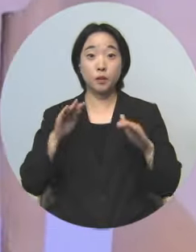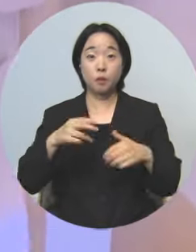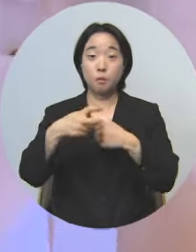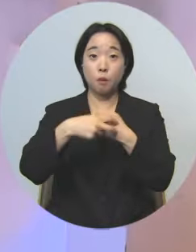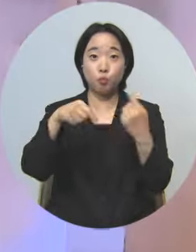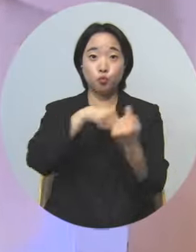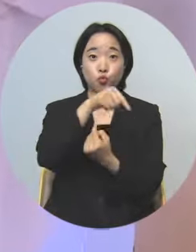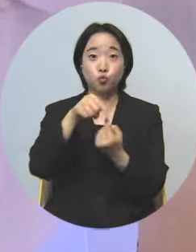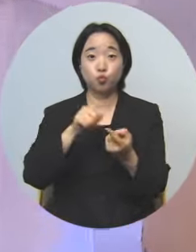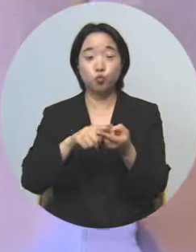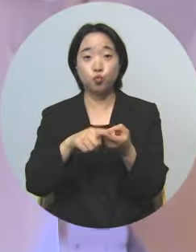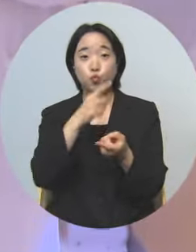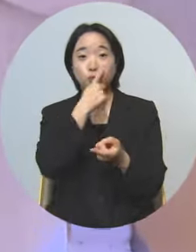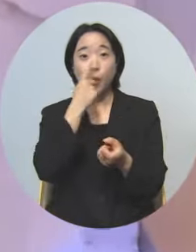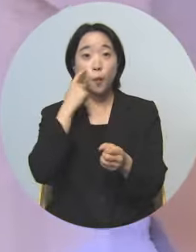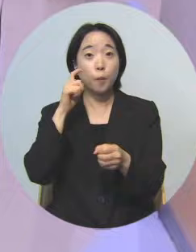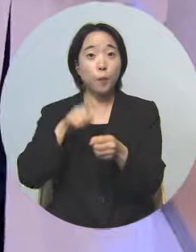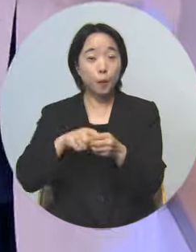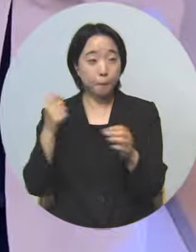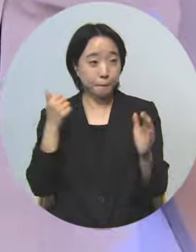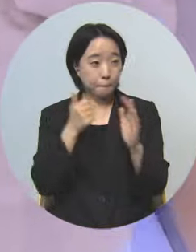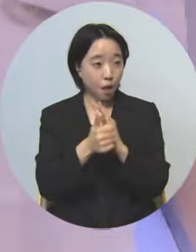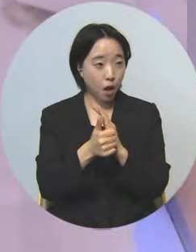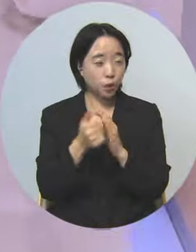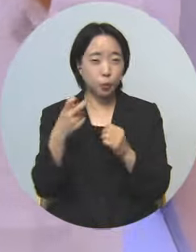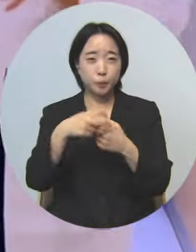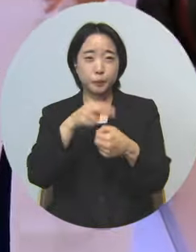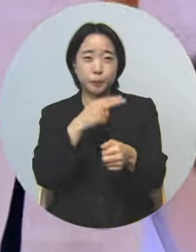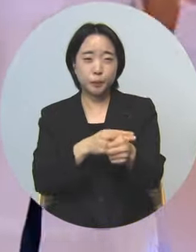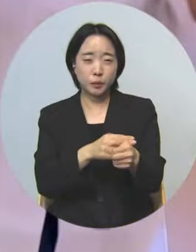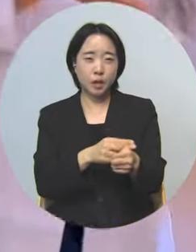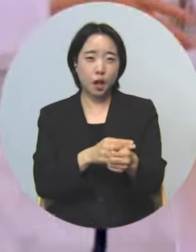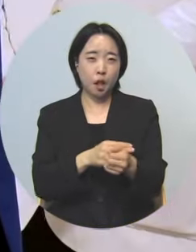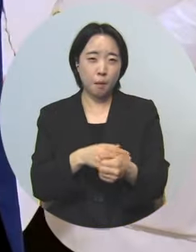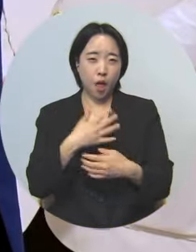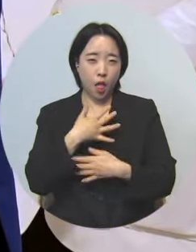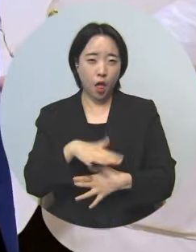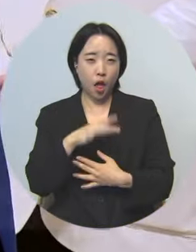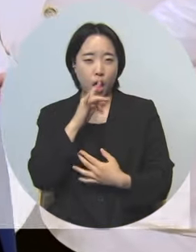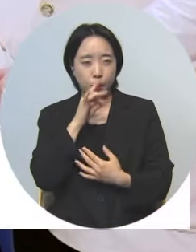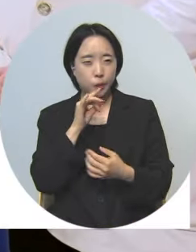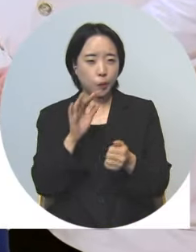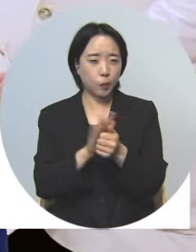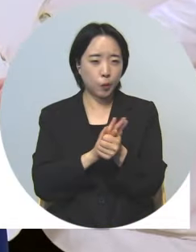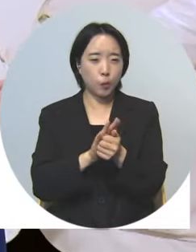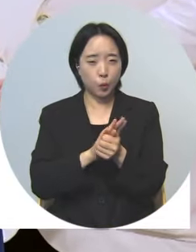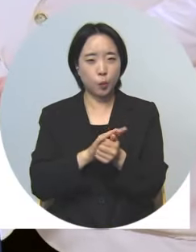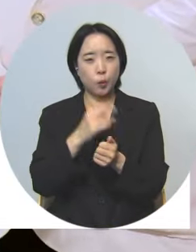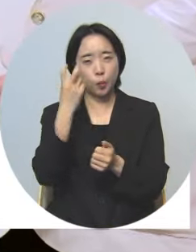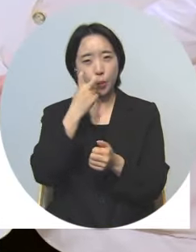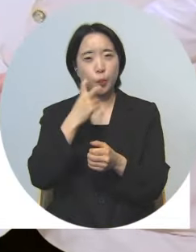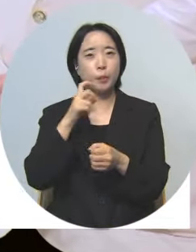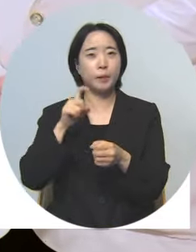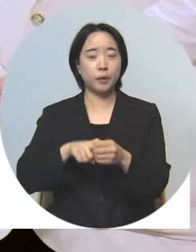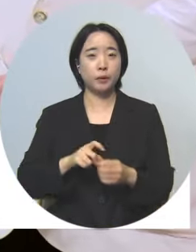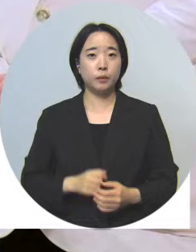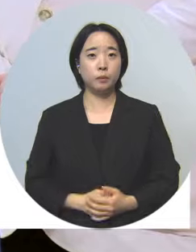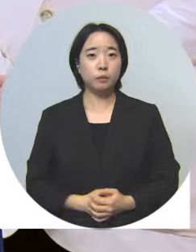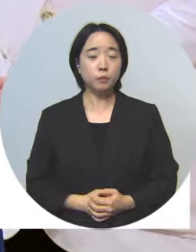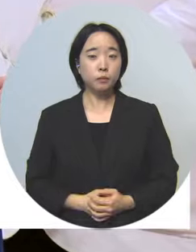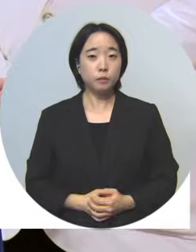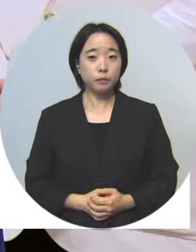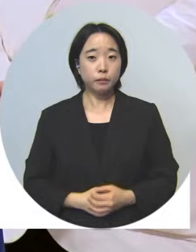투입해 의료진이 번 아웃되지 않게 지원할 것을 약속합니다 의료진들이 힘들고